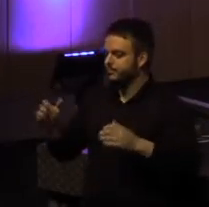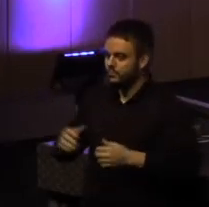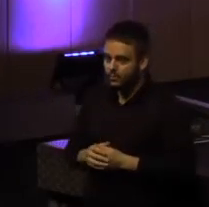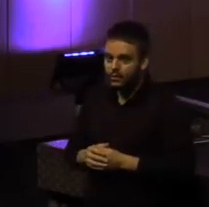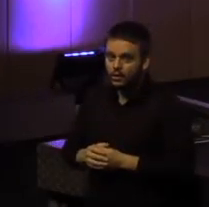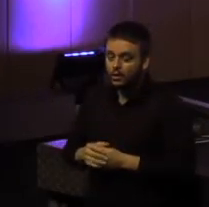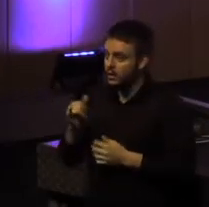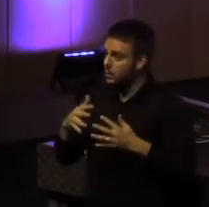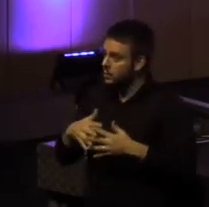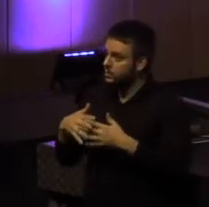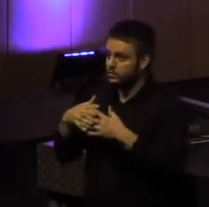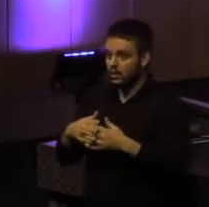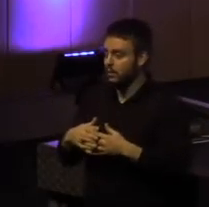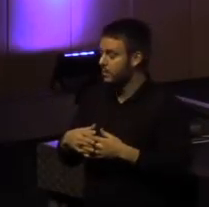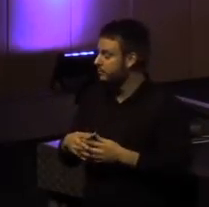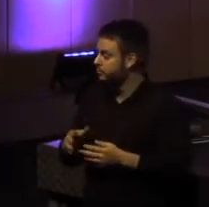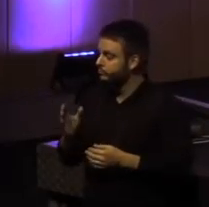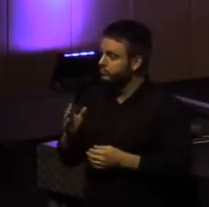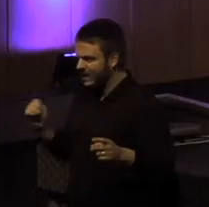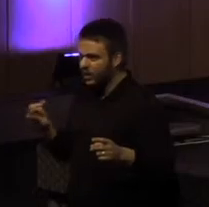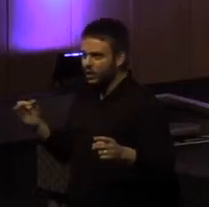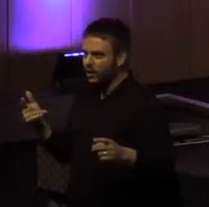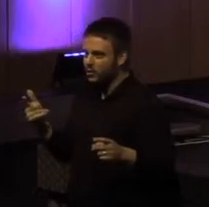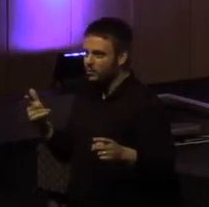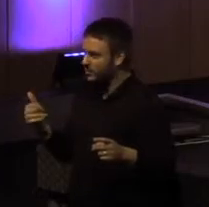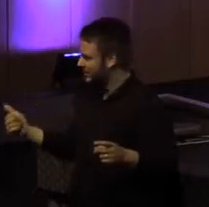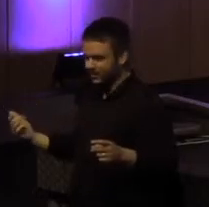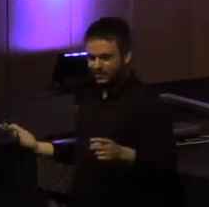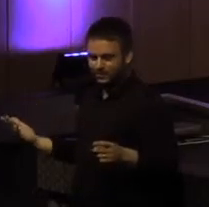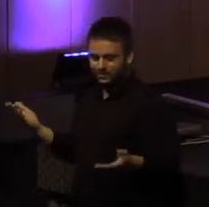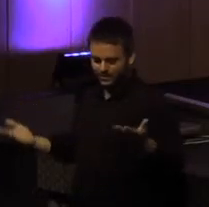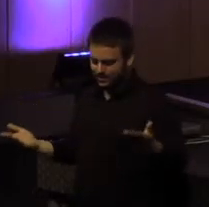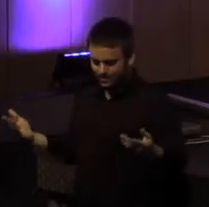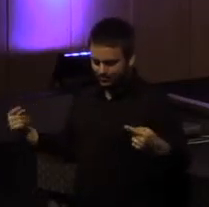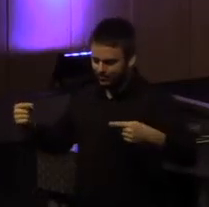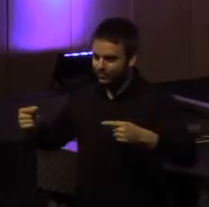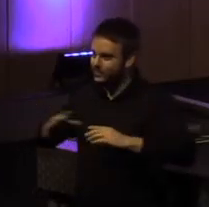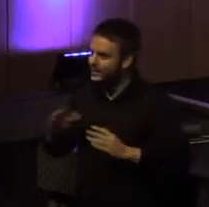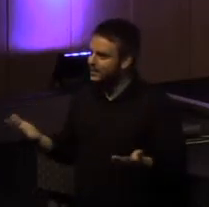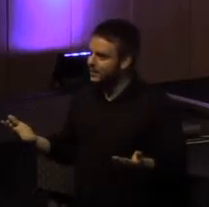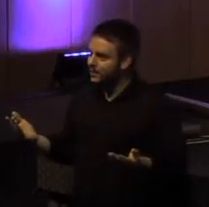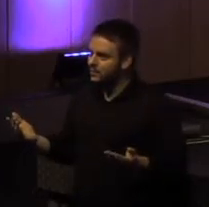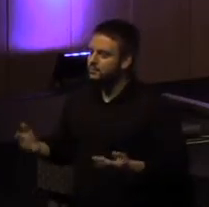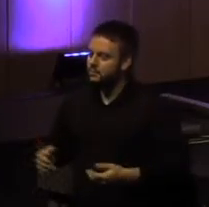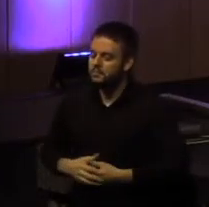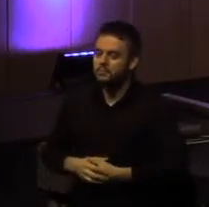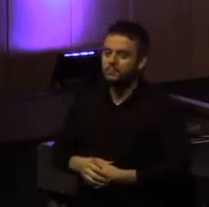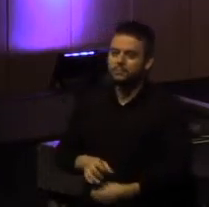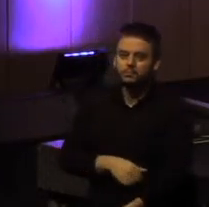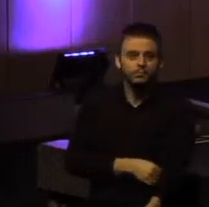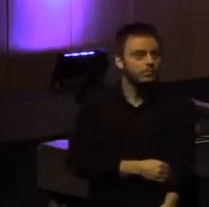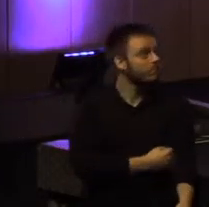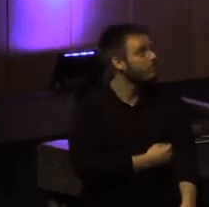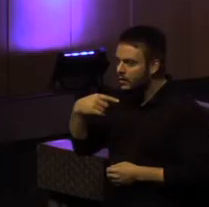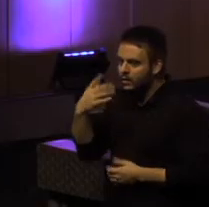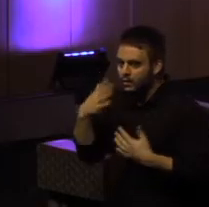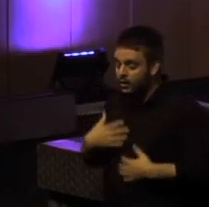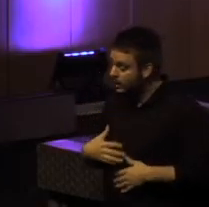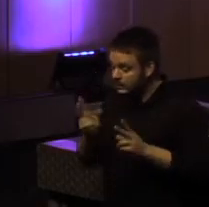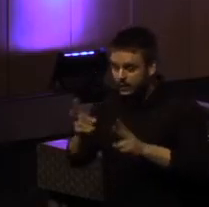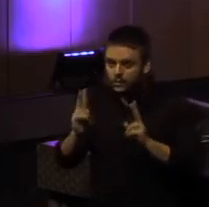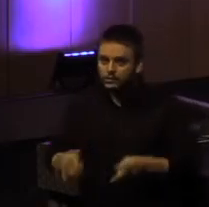vi kan se en mobilisering av svarta i Sverige idag, vilket gläder mig oerhört. Och mycket av den här mobiliseringen